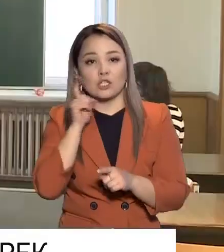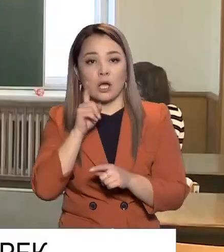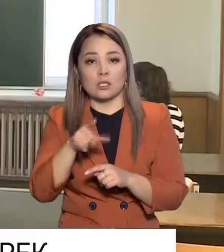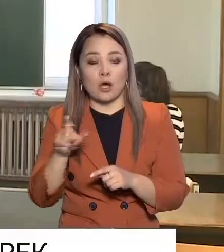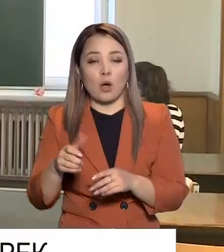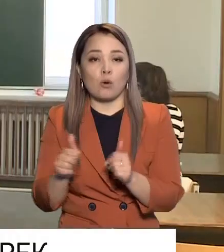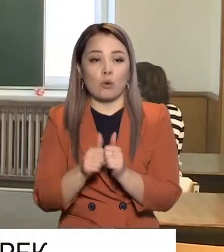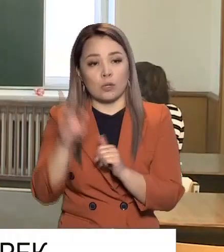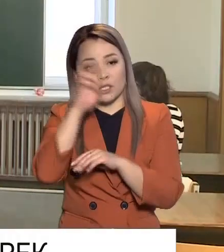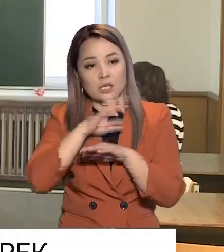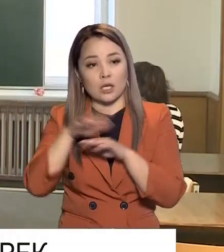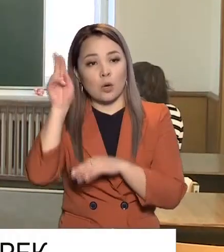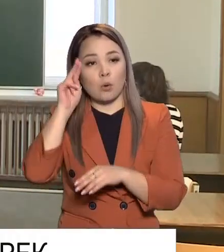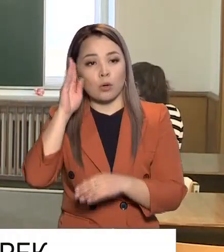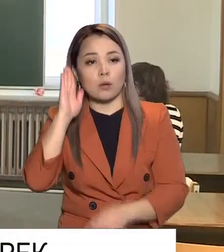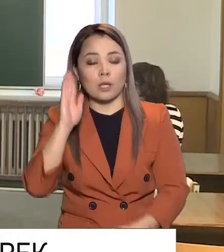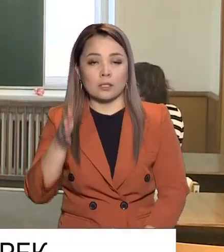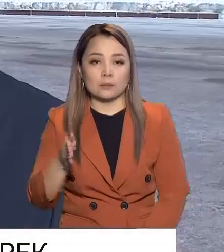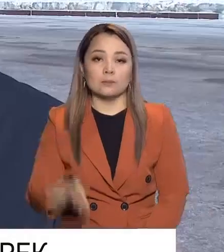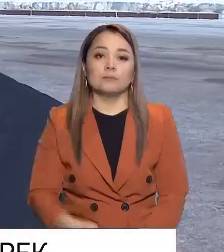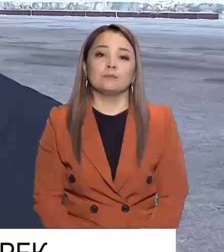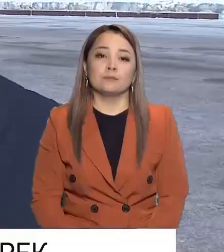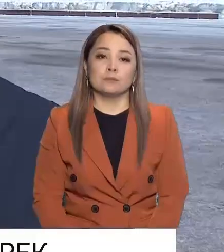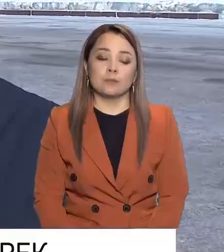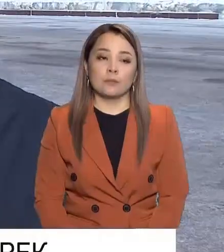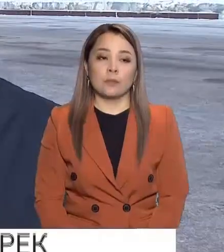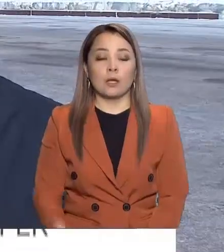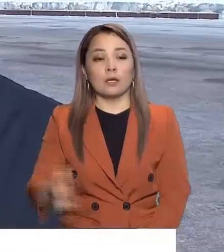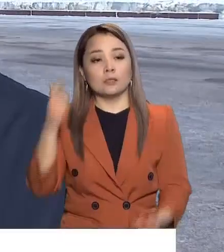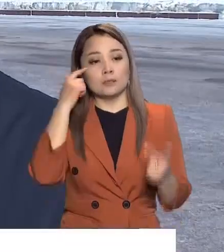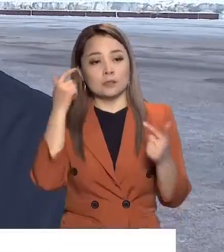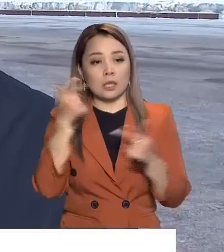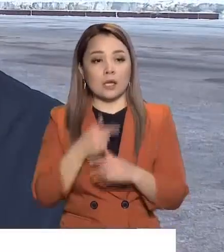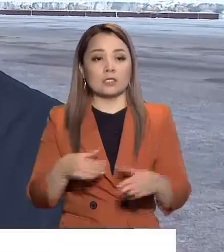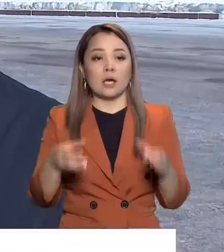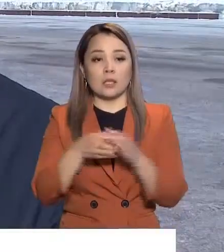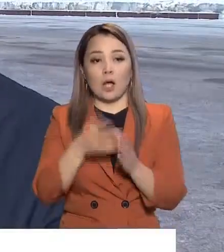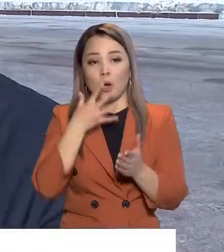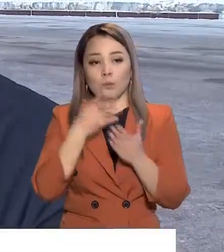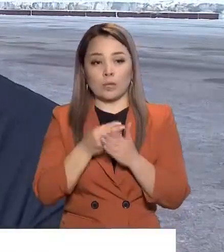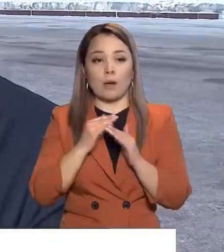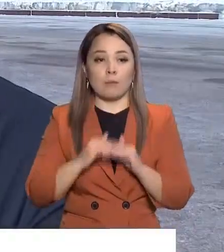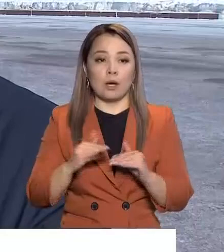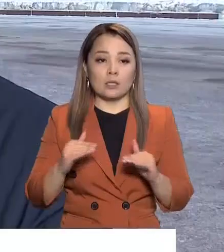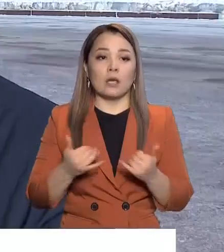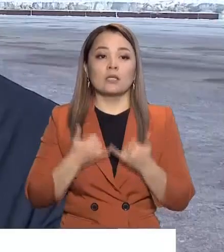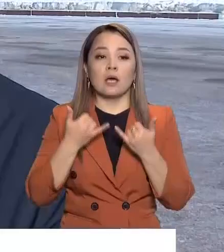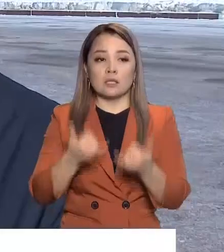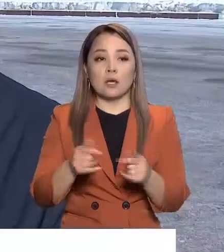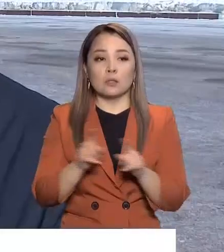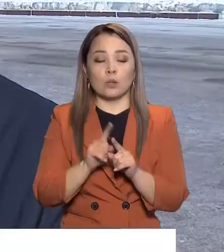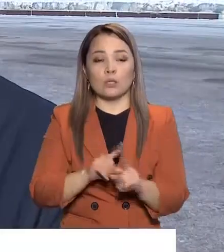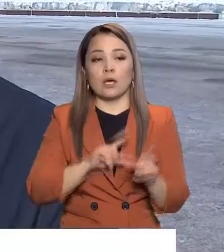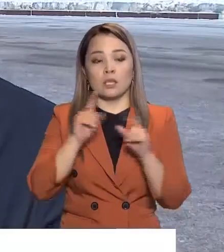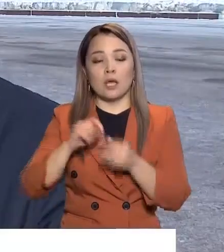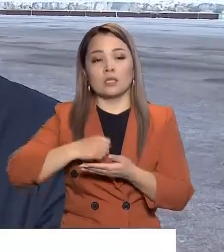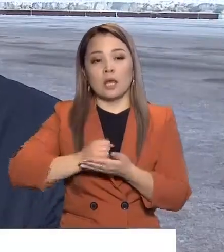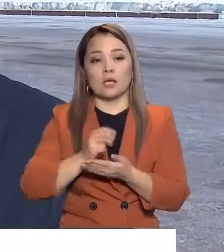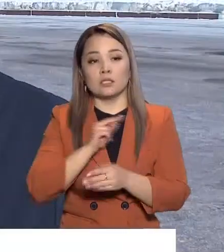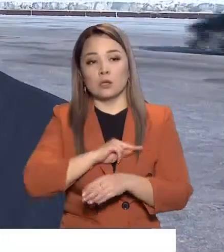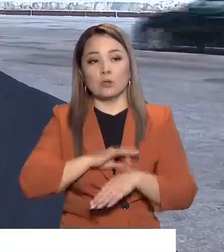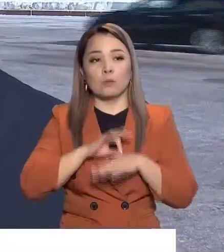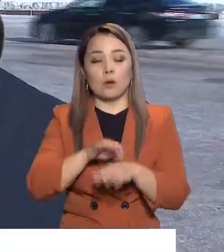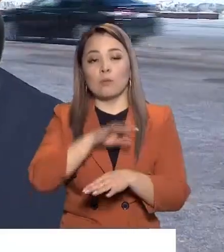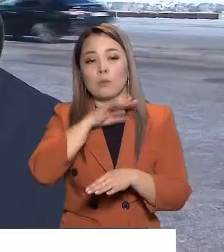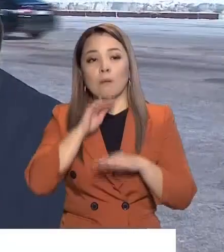елде оқи алады. Осы білім саласына өзіміздің балаларымызды жіберудің өзін диверсификация жасау керек. Яғни